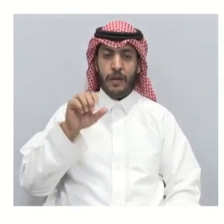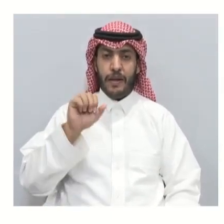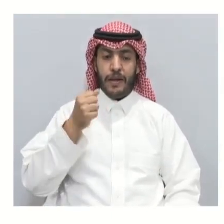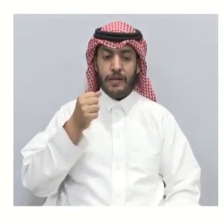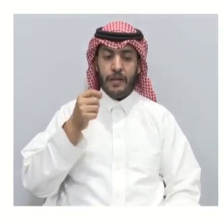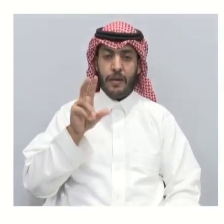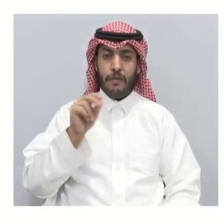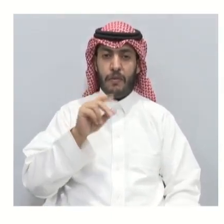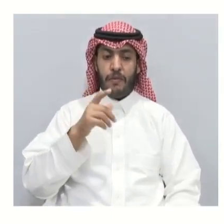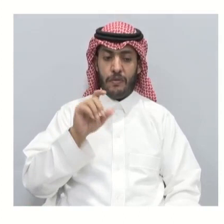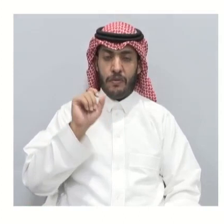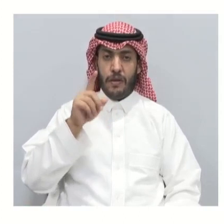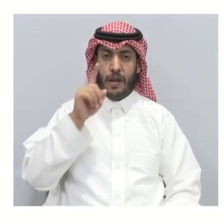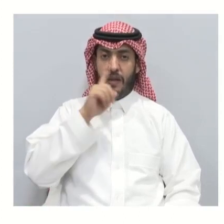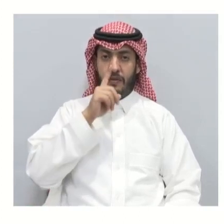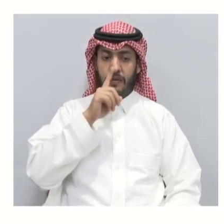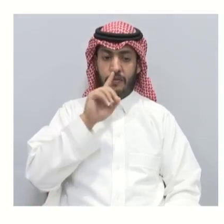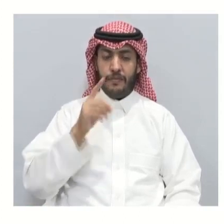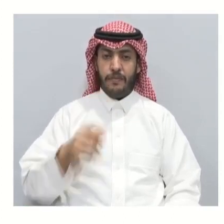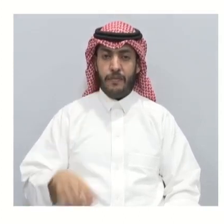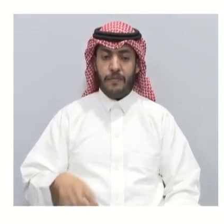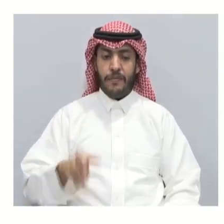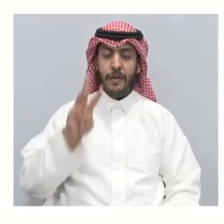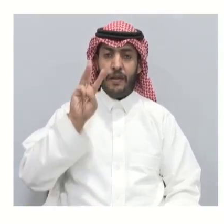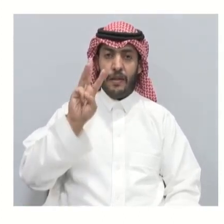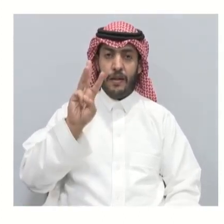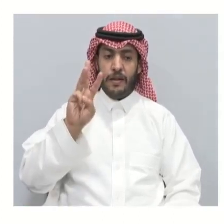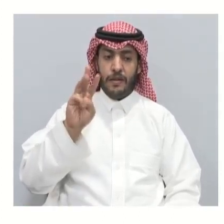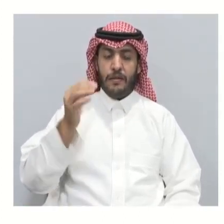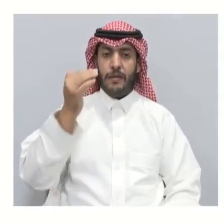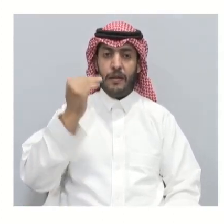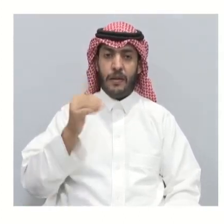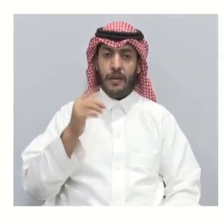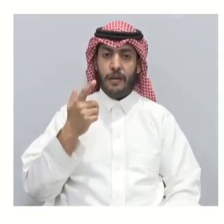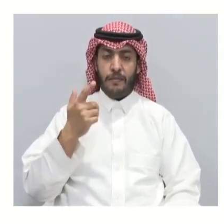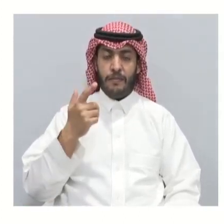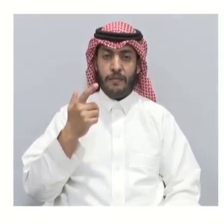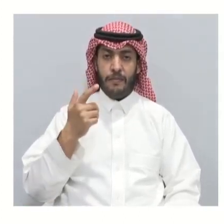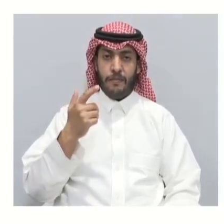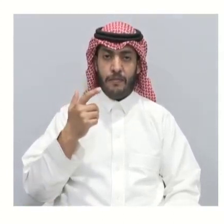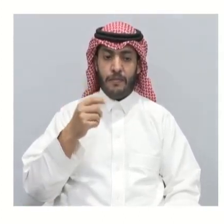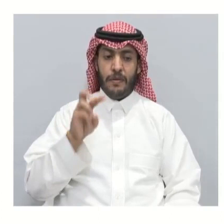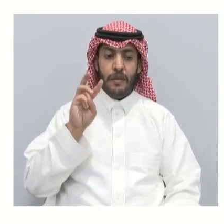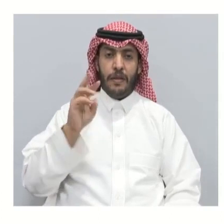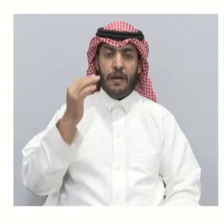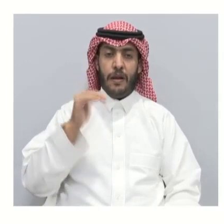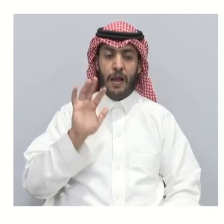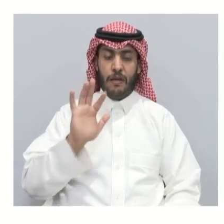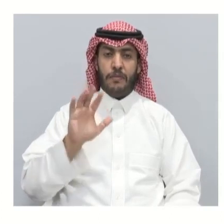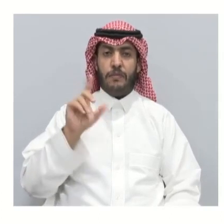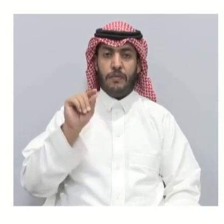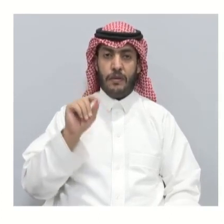الكسر الذي يمثل الجزء الذي بالاصفر هو ثلاثه على كم يا مبدعين على خمسه